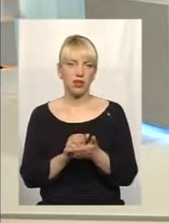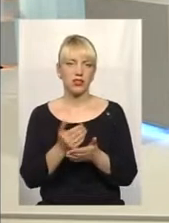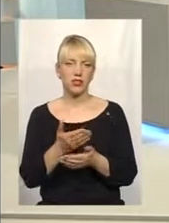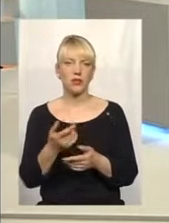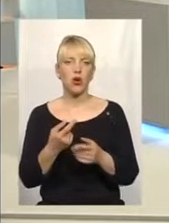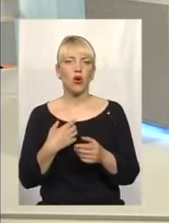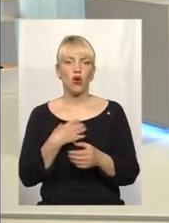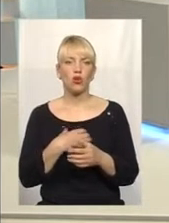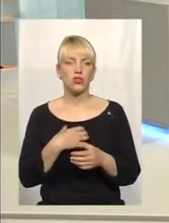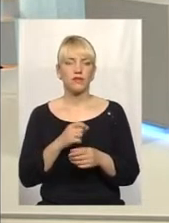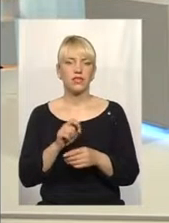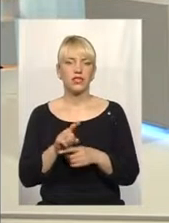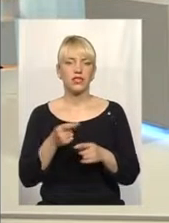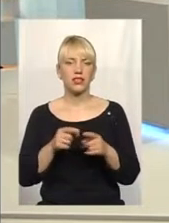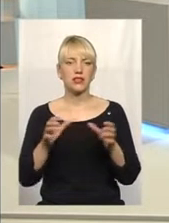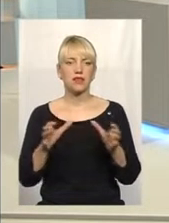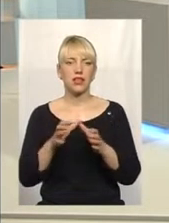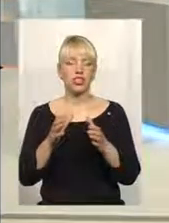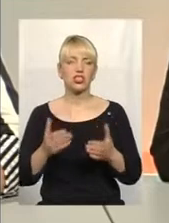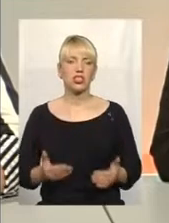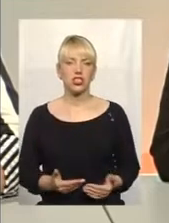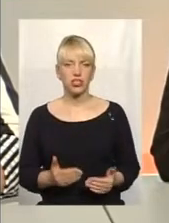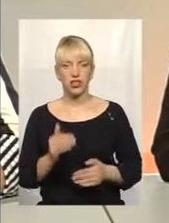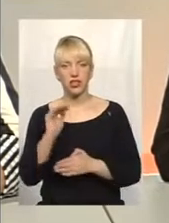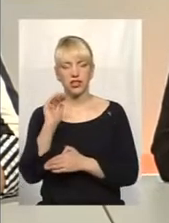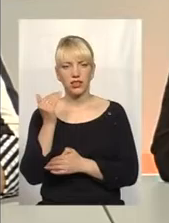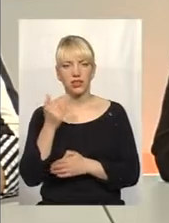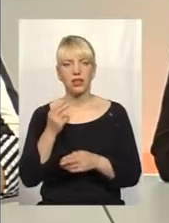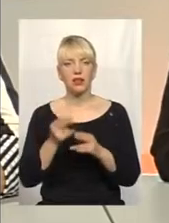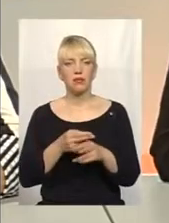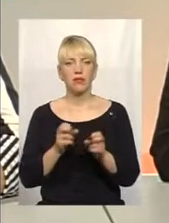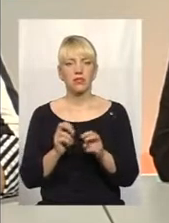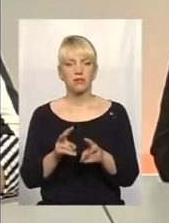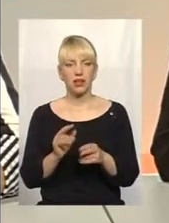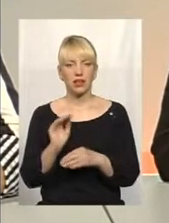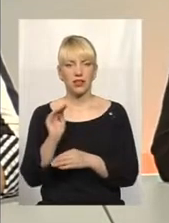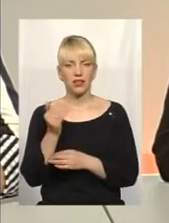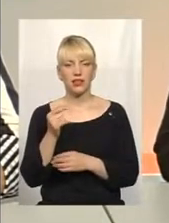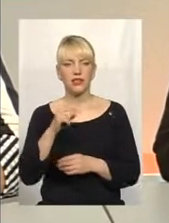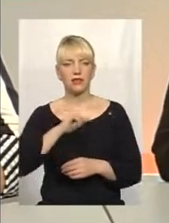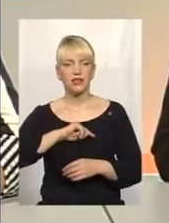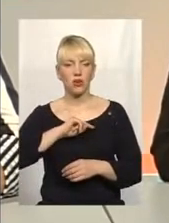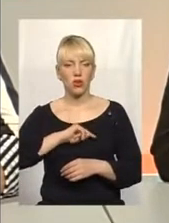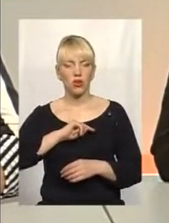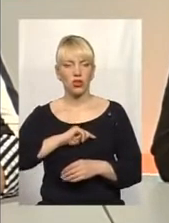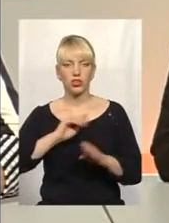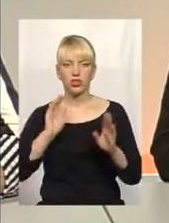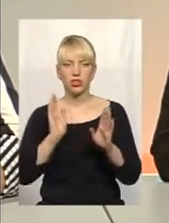збереження життя дитини, безпека дитини, але психологічний клімат у